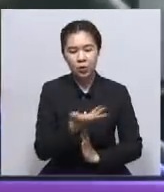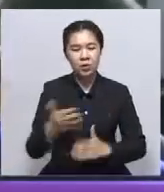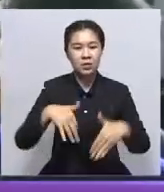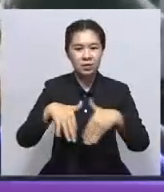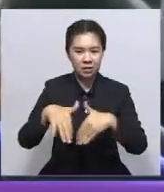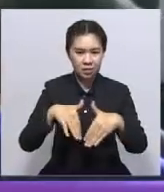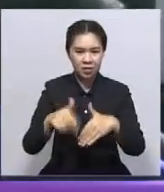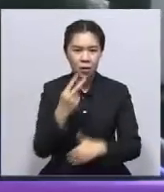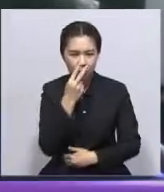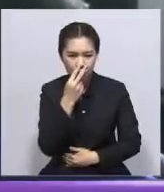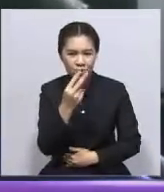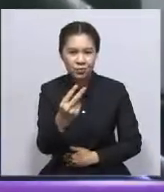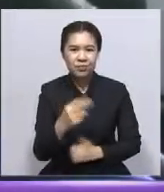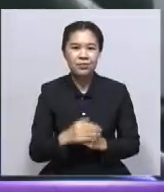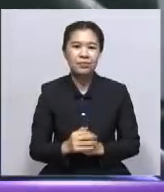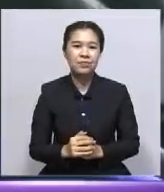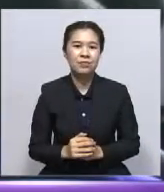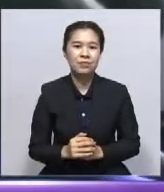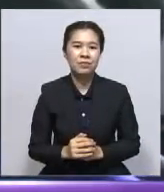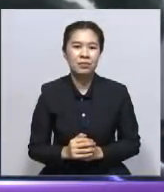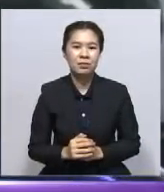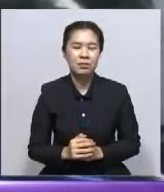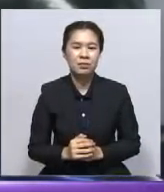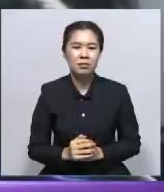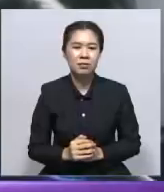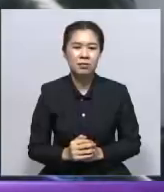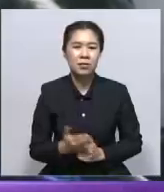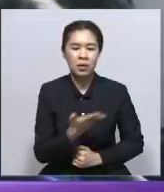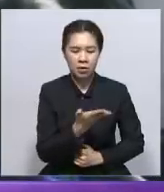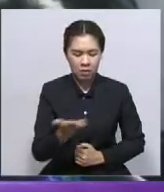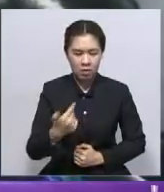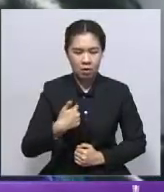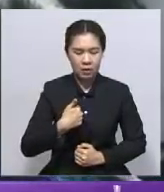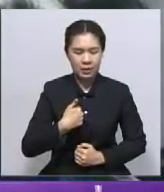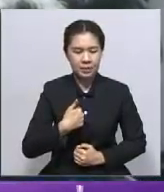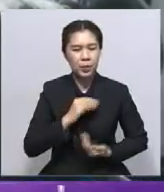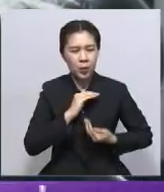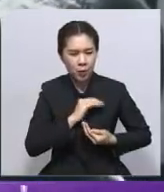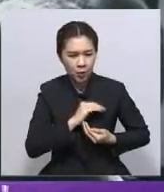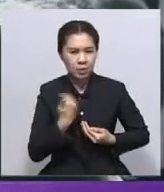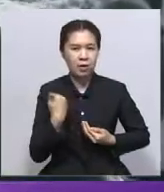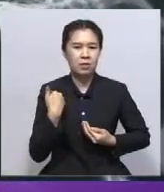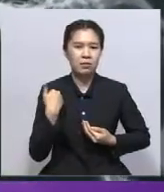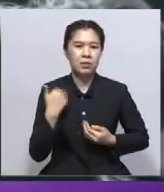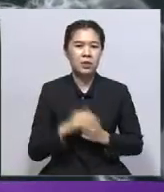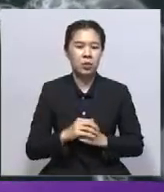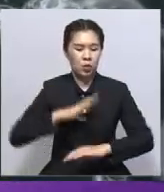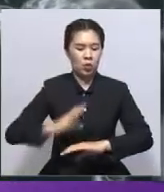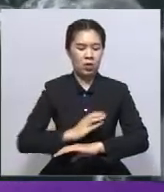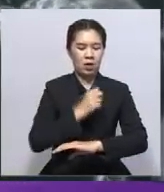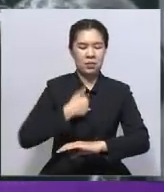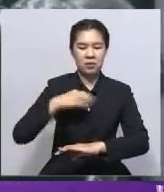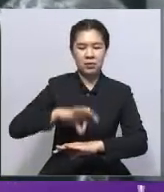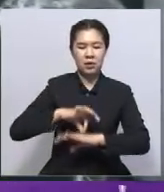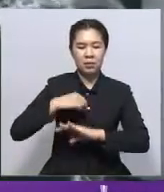ทุกคนนะสิ่งที่ทุกคนมารับผมเนี่ยมันกดดันผมนะไม่ใช่ผมหวังผลการเมืองมาแล้วดีใจคนมารับ